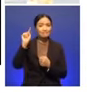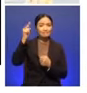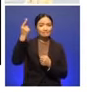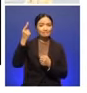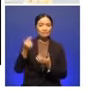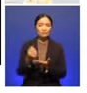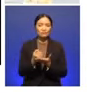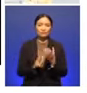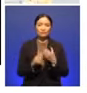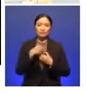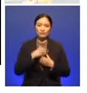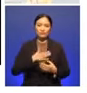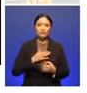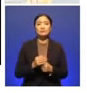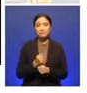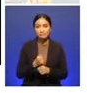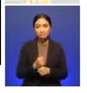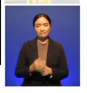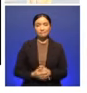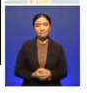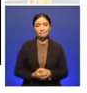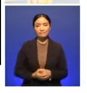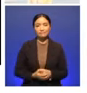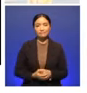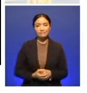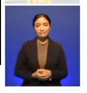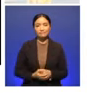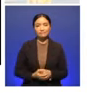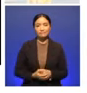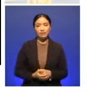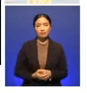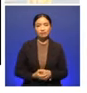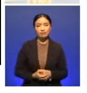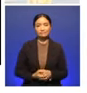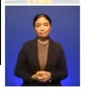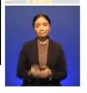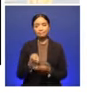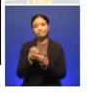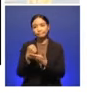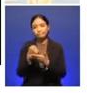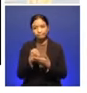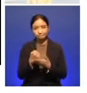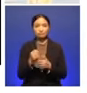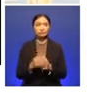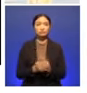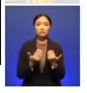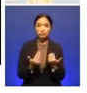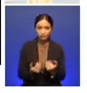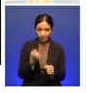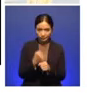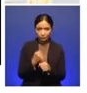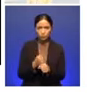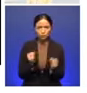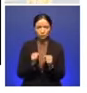ากขึ้นนะคะแล้วก็ในเรื่องของการช่วยเหลือตัวเองทางด้านสุขภาพตอนนี้เราก็กำลัง